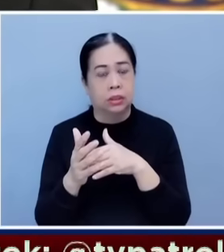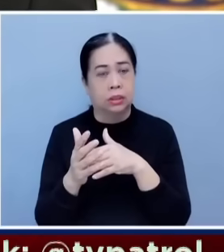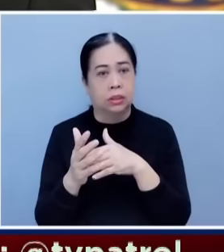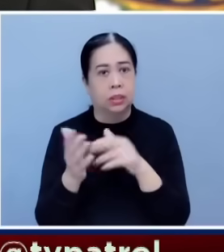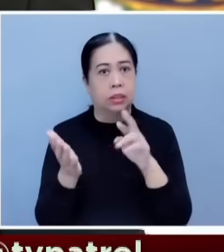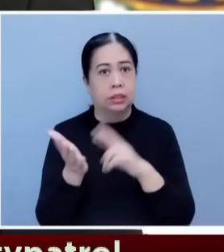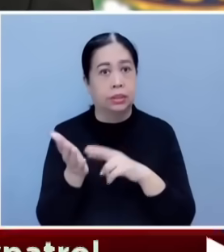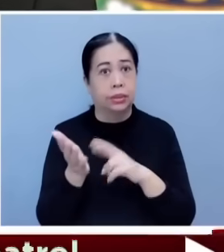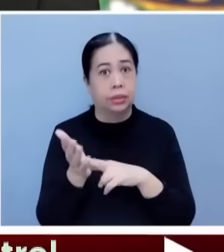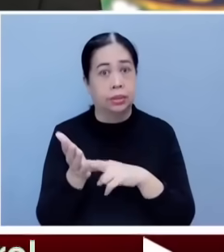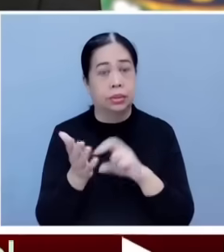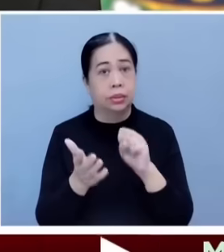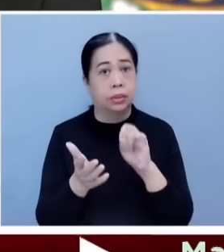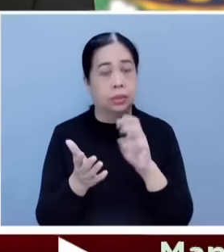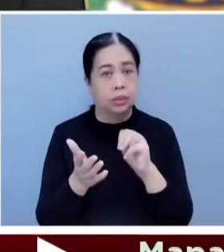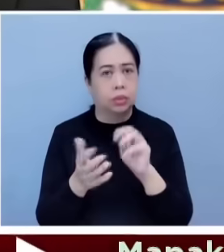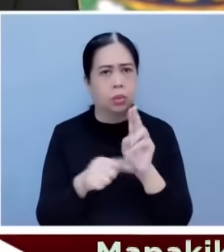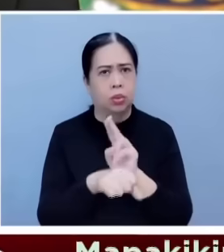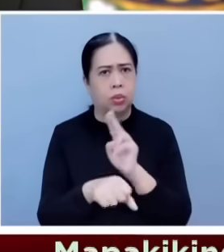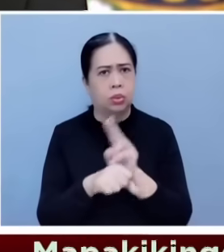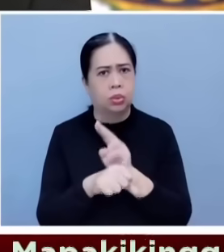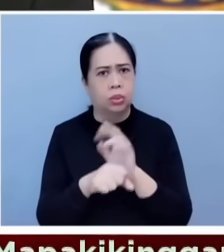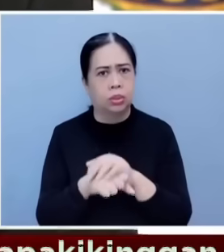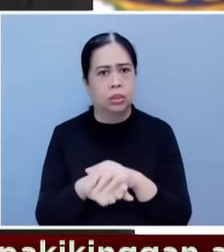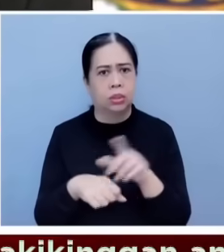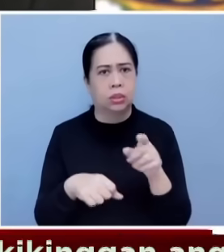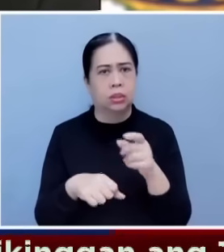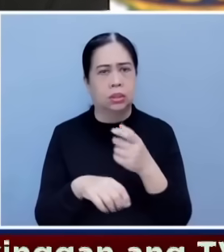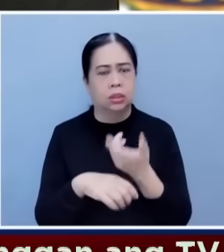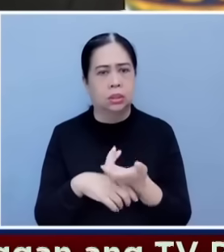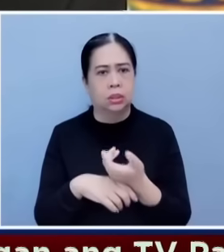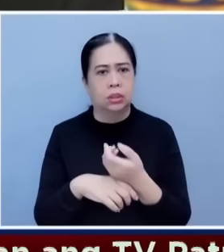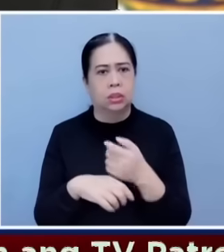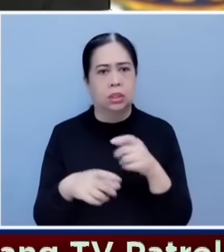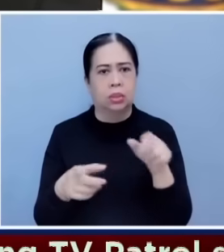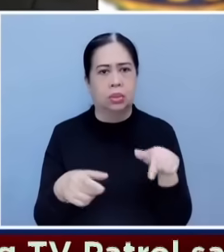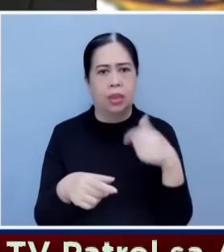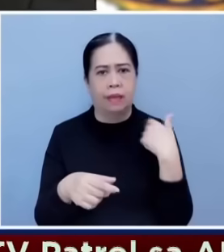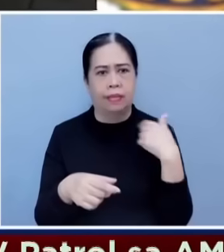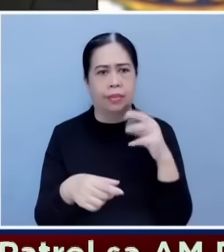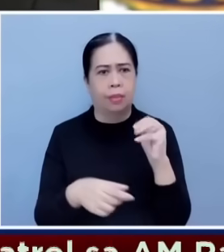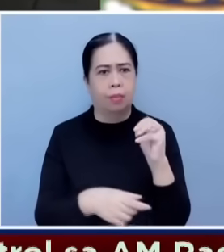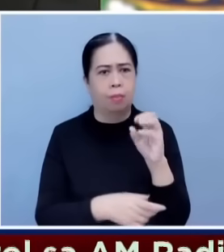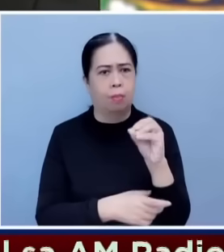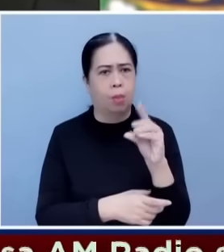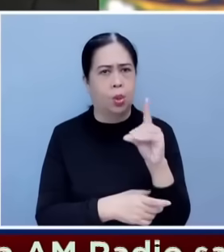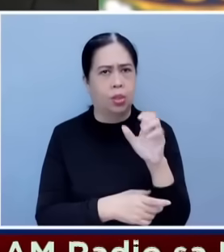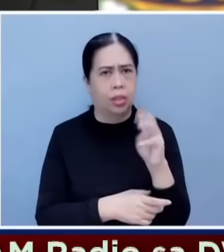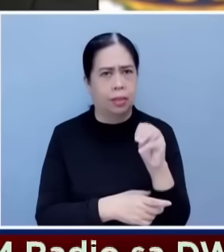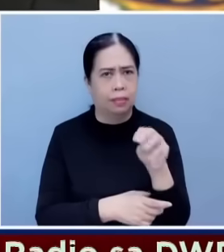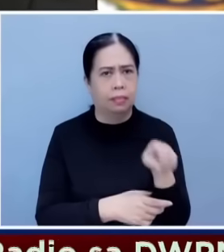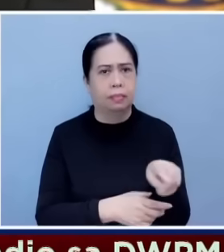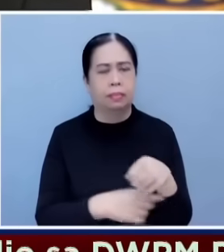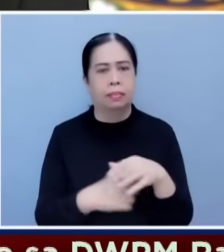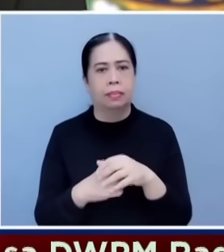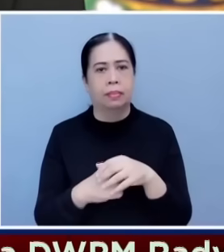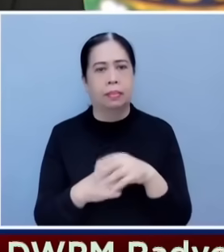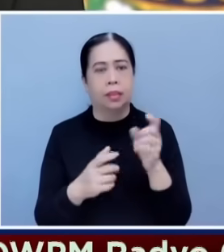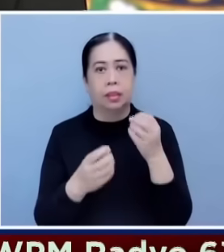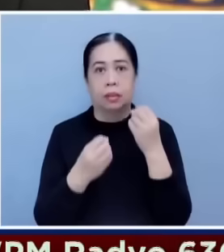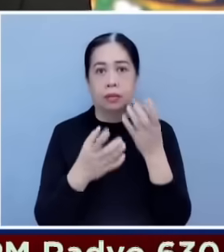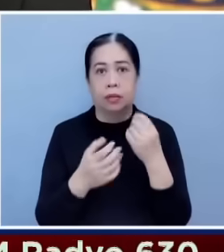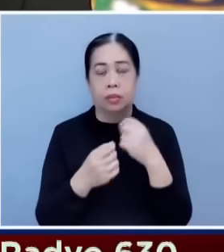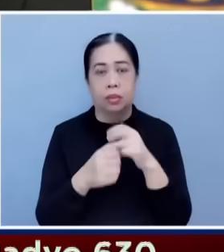registered using automated tools like GSM modem and the information